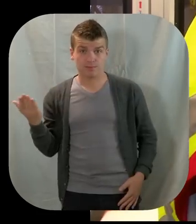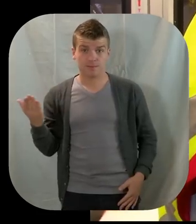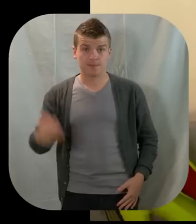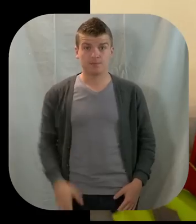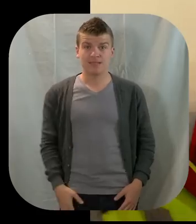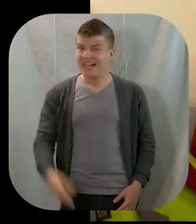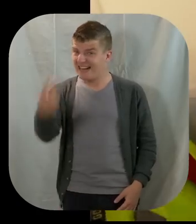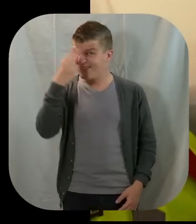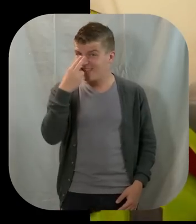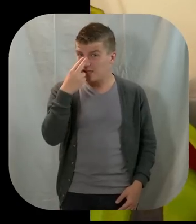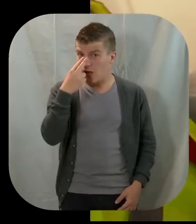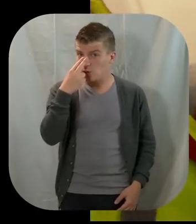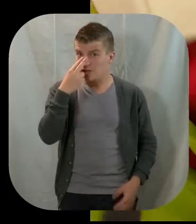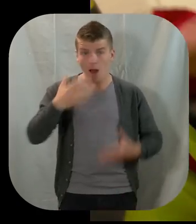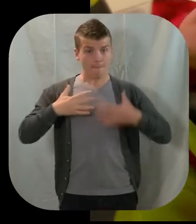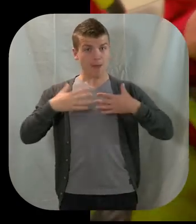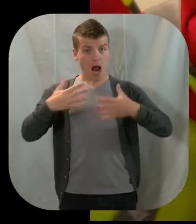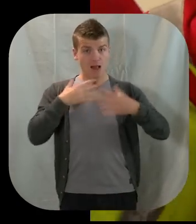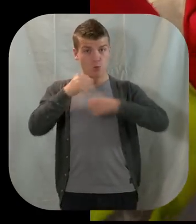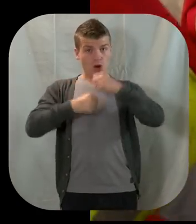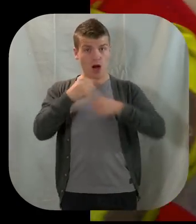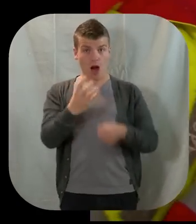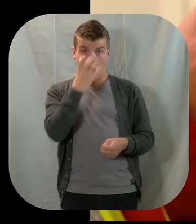Und wie steht es mit dem Beatmungsgerät?